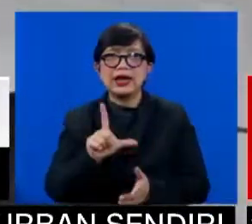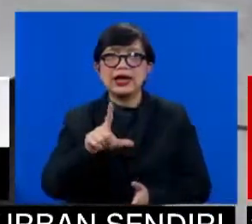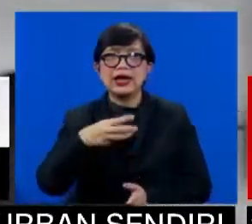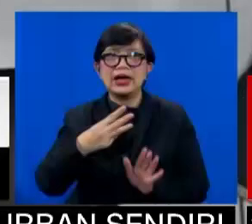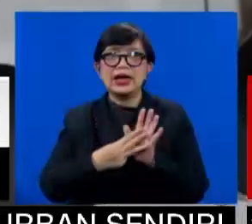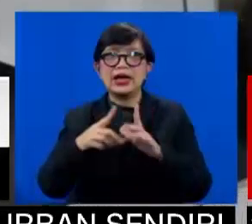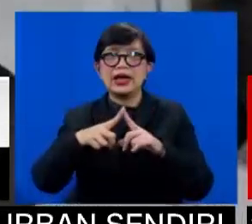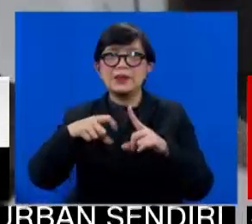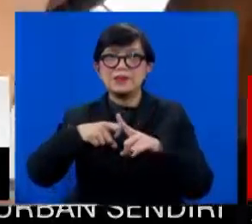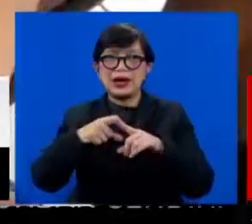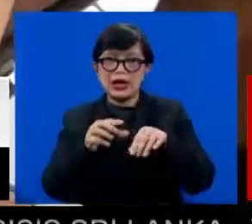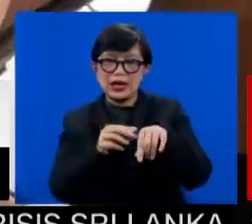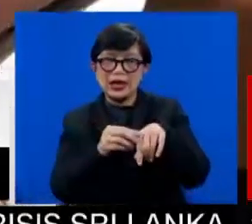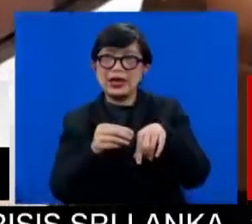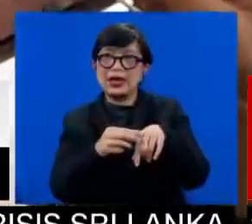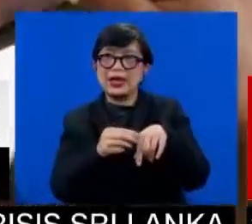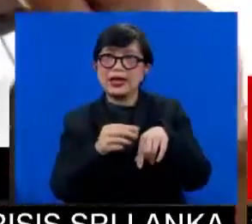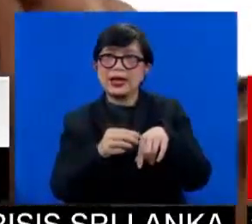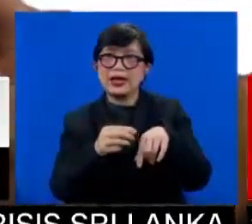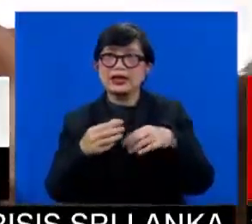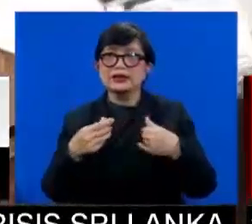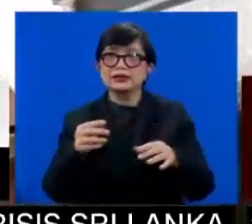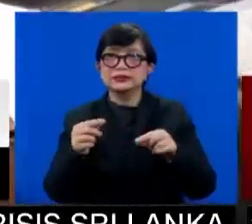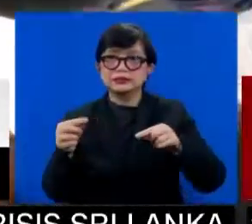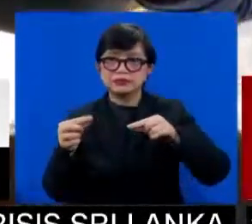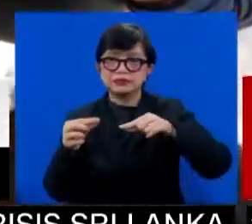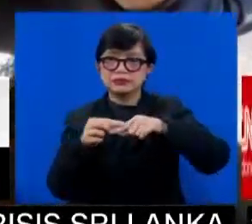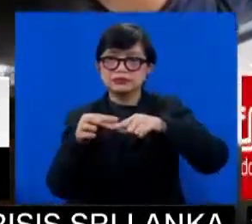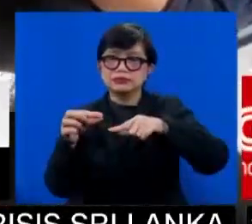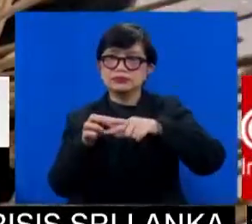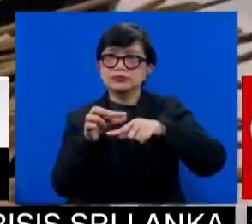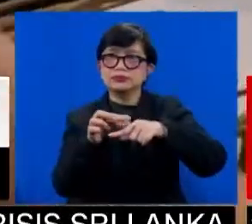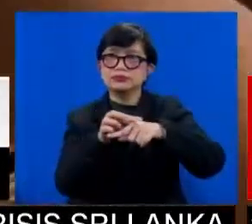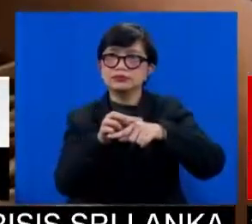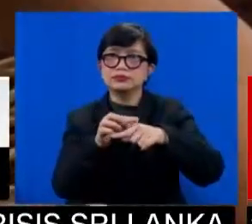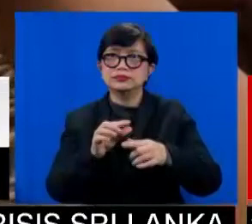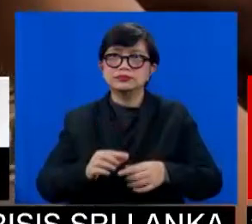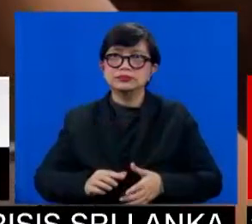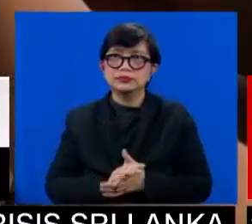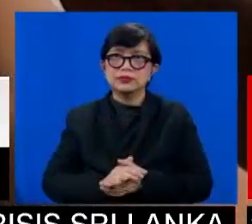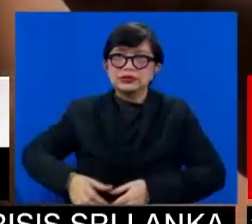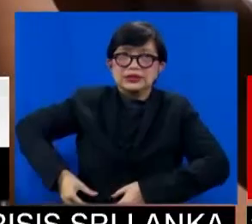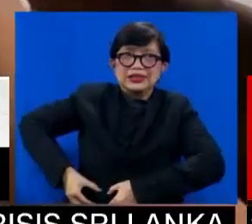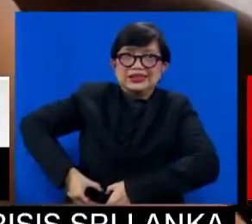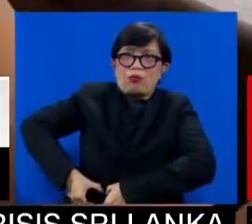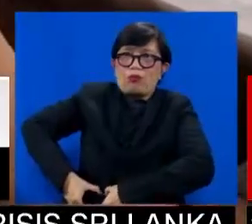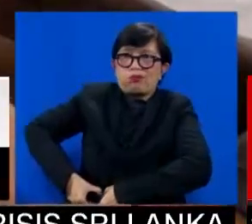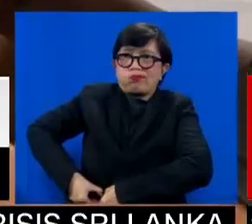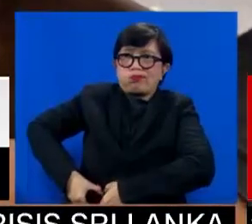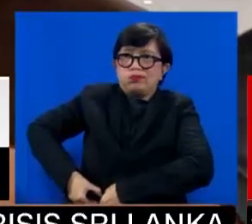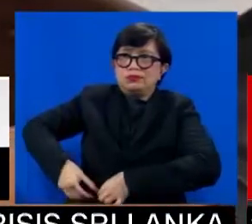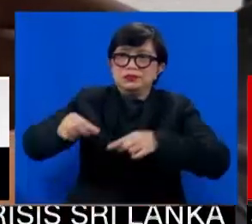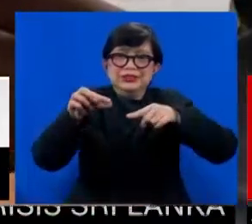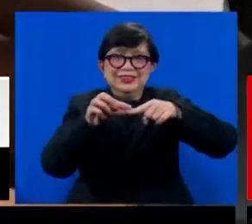sate. Kalau belum dipotong, bentuknya seperti ini. Lemak dari perut kambing ini nih yang akan membuat rasa sate